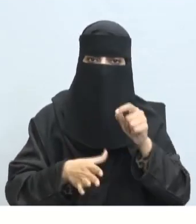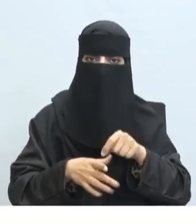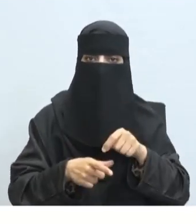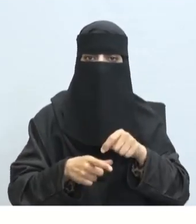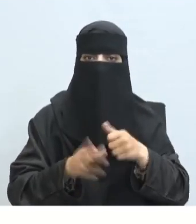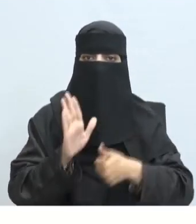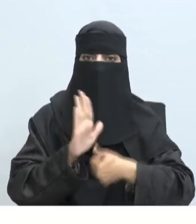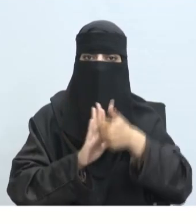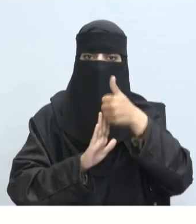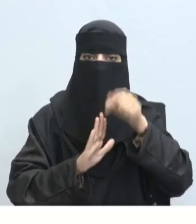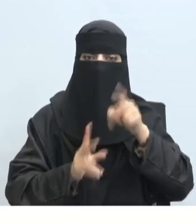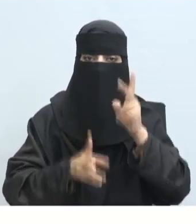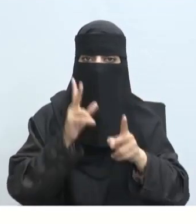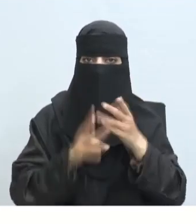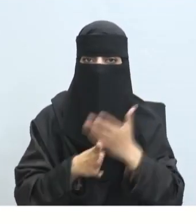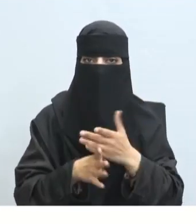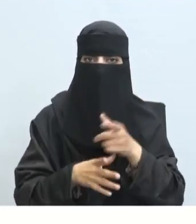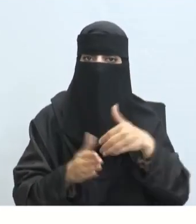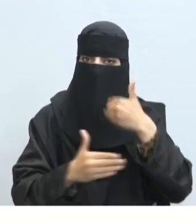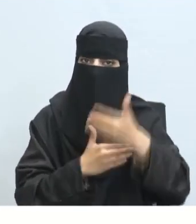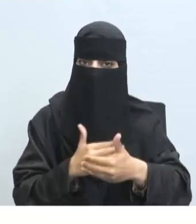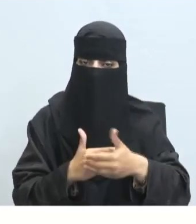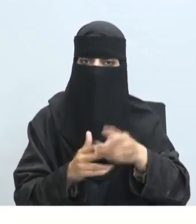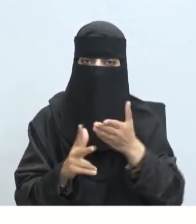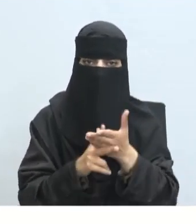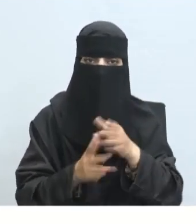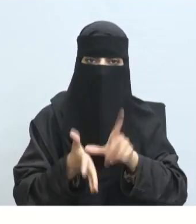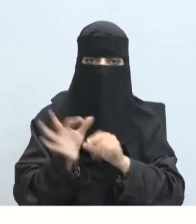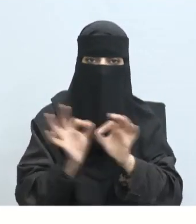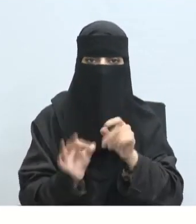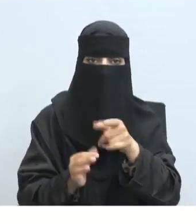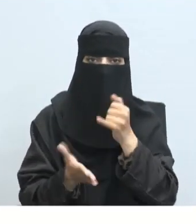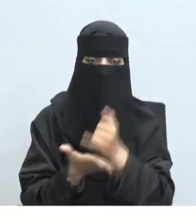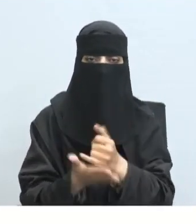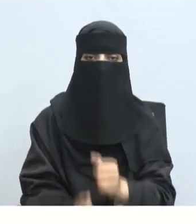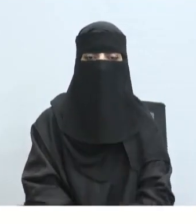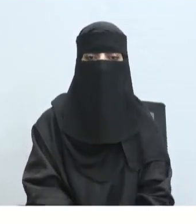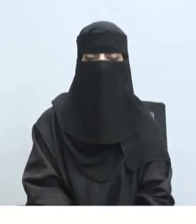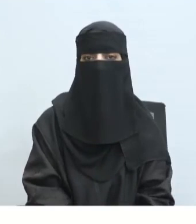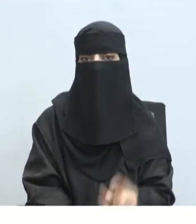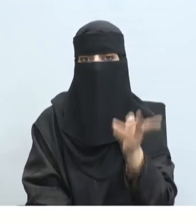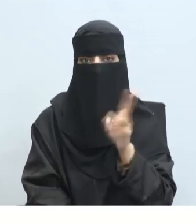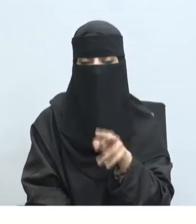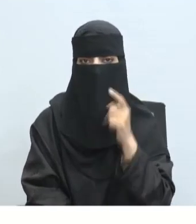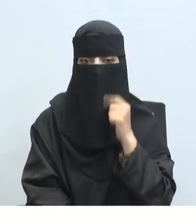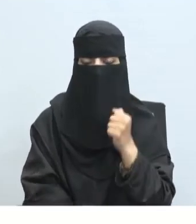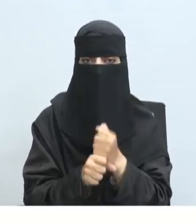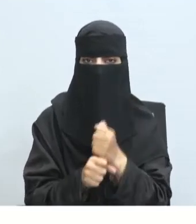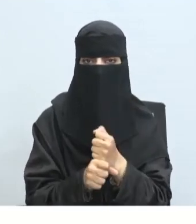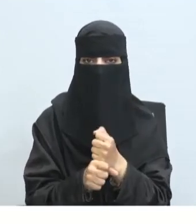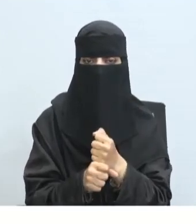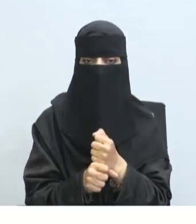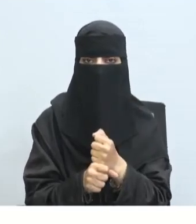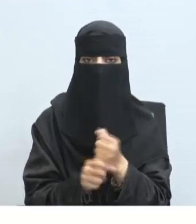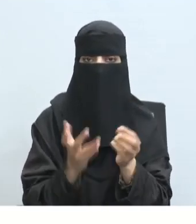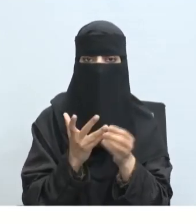ذكرنا في نجاح الفعاليه وهذا لن ياتي الا من خلال التخطيط الصحيح ذكرنا ايضا نستخدم